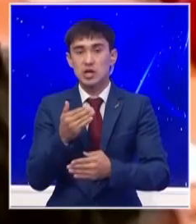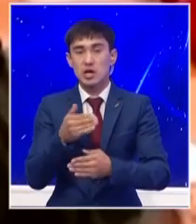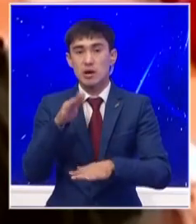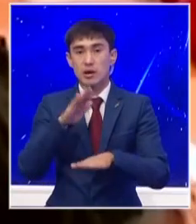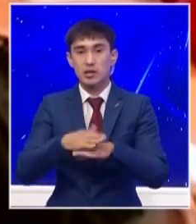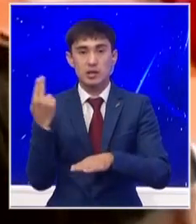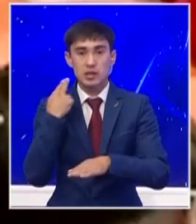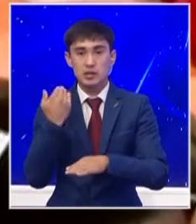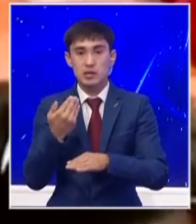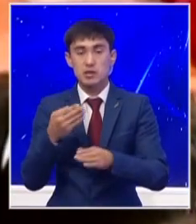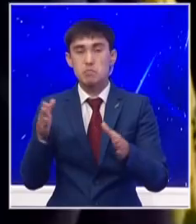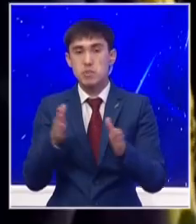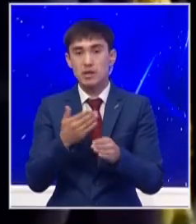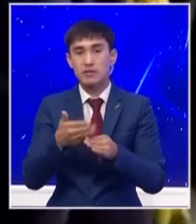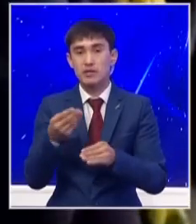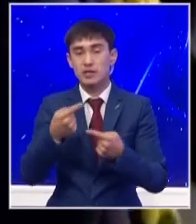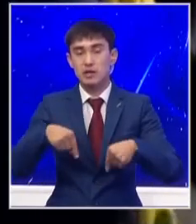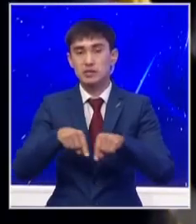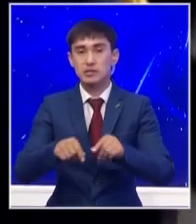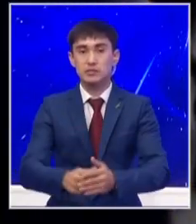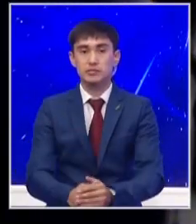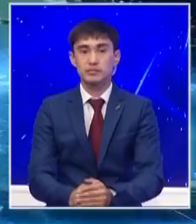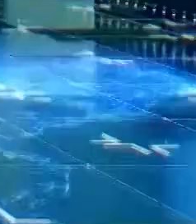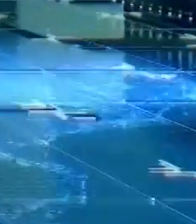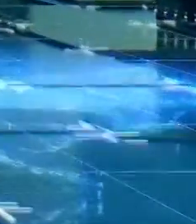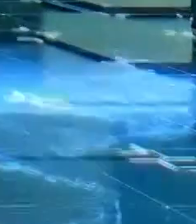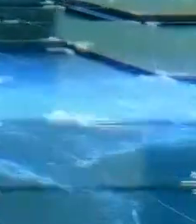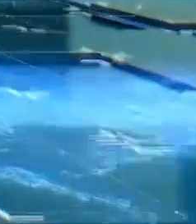и микрофинансовых организаций.